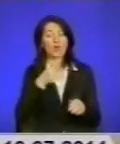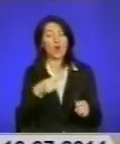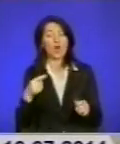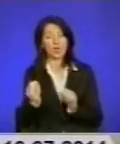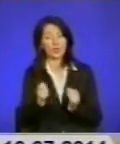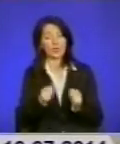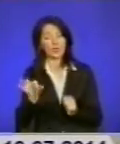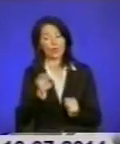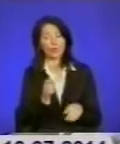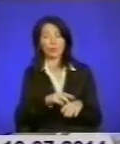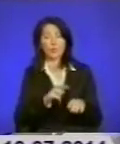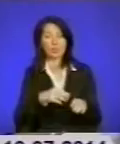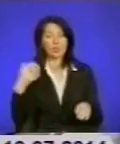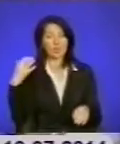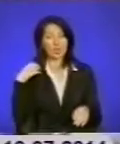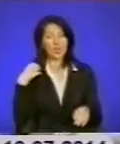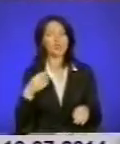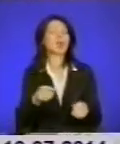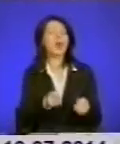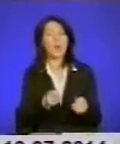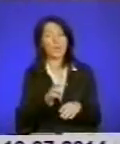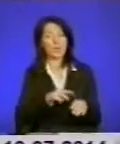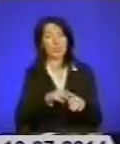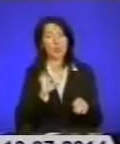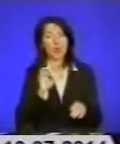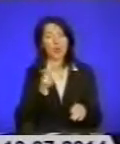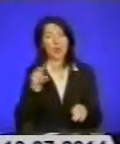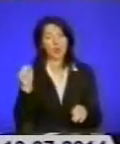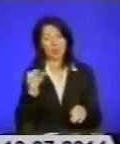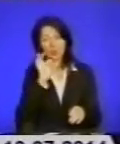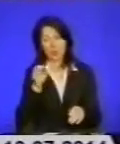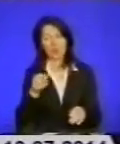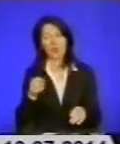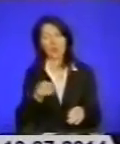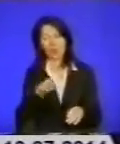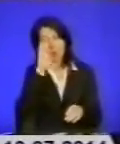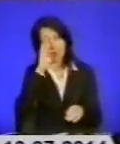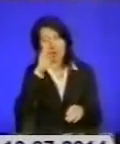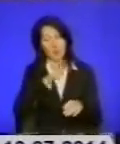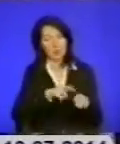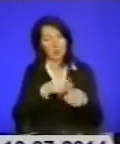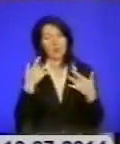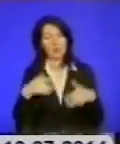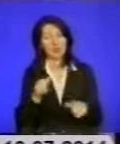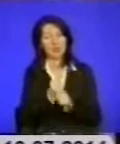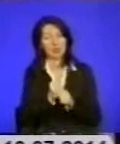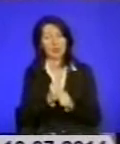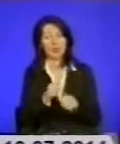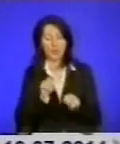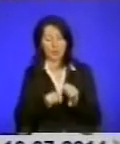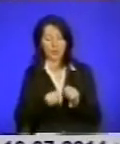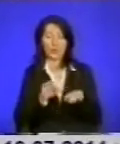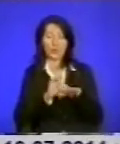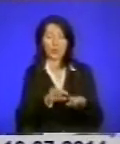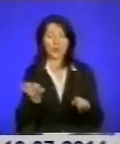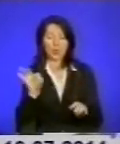Начальник міліції області Василь Облищук зазначив, що підозрюваний звільнений з роботи, а далі перевірку проводить обласна прокуратура.